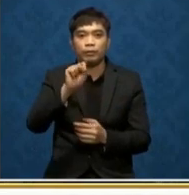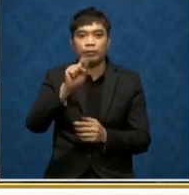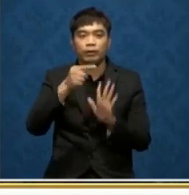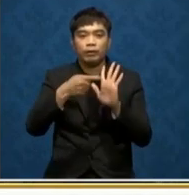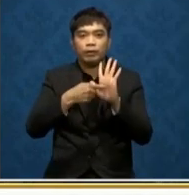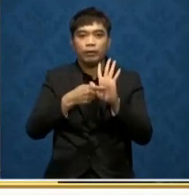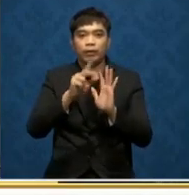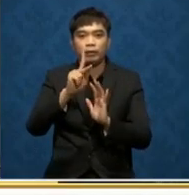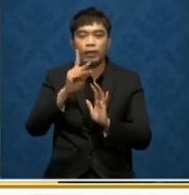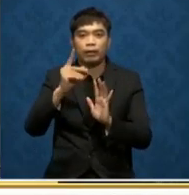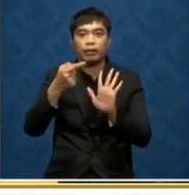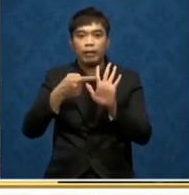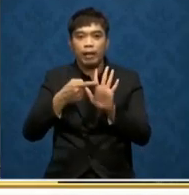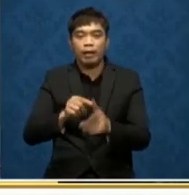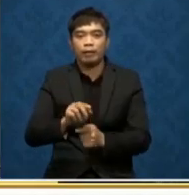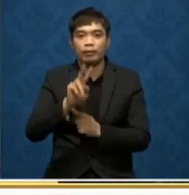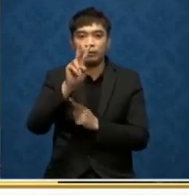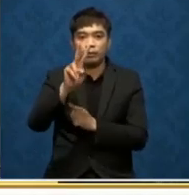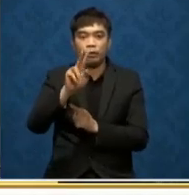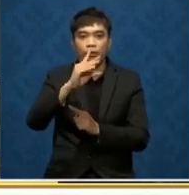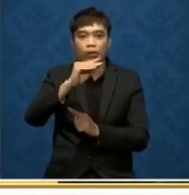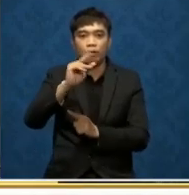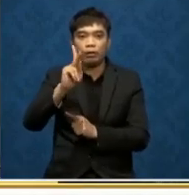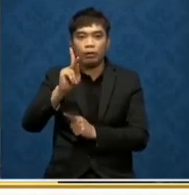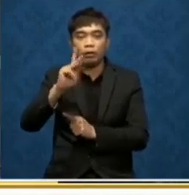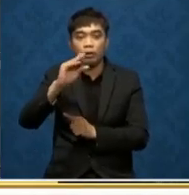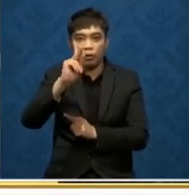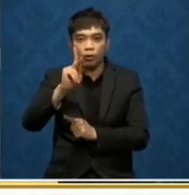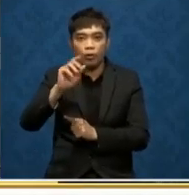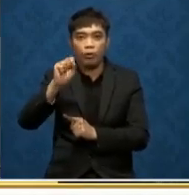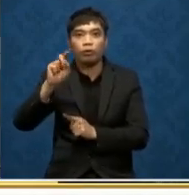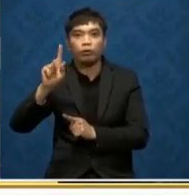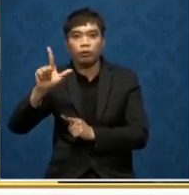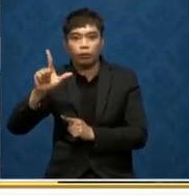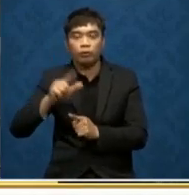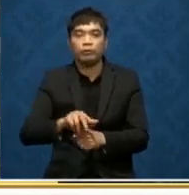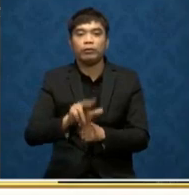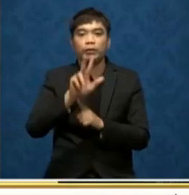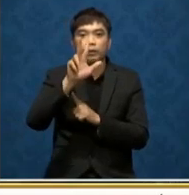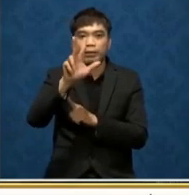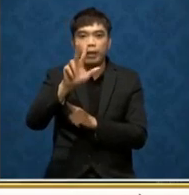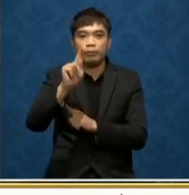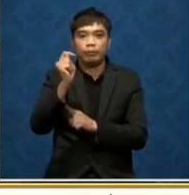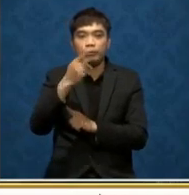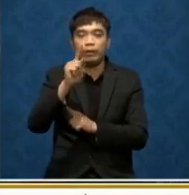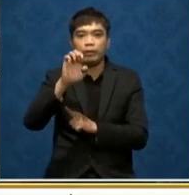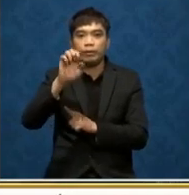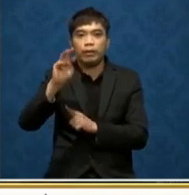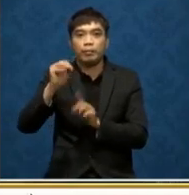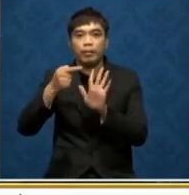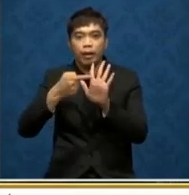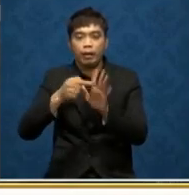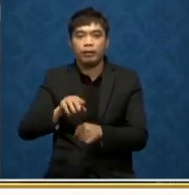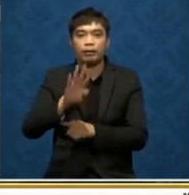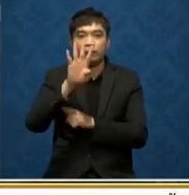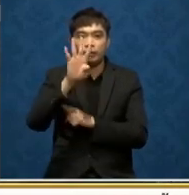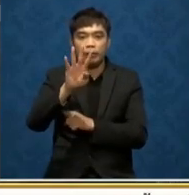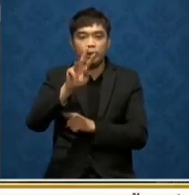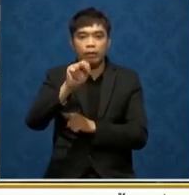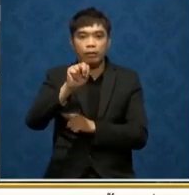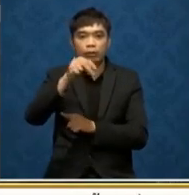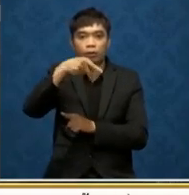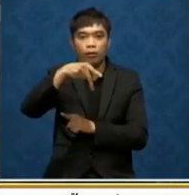วิเชียรศิลป์ 2. นายโกศลปัทมะ 3. นางธิติมาฉายแสง 4. นายน